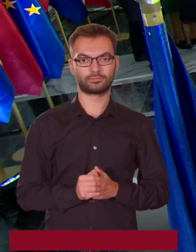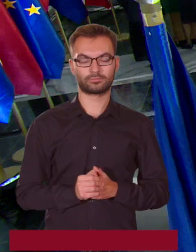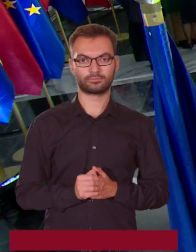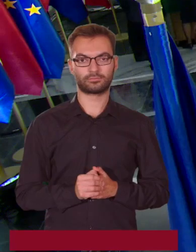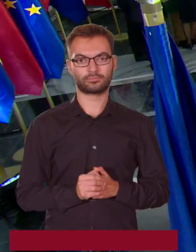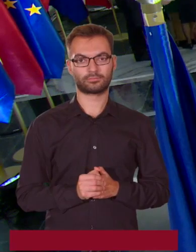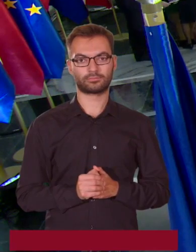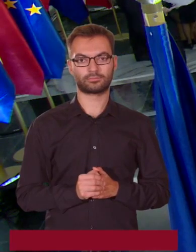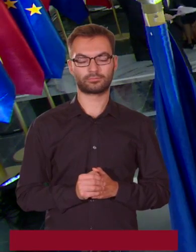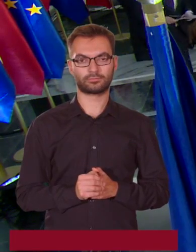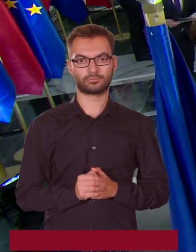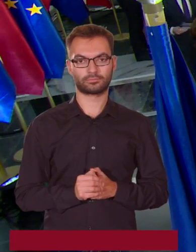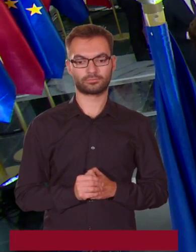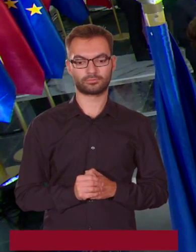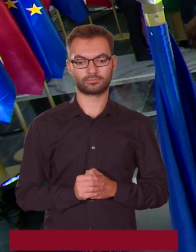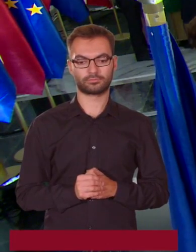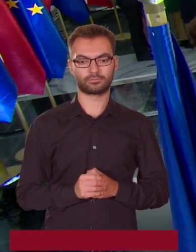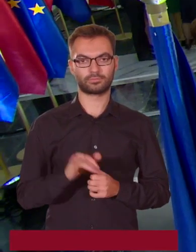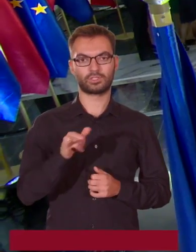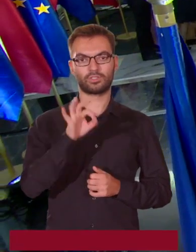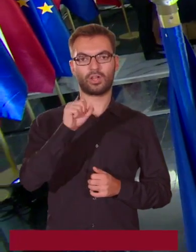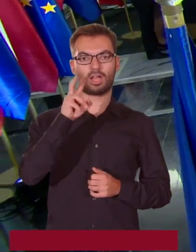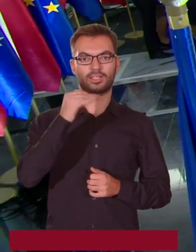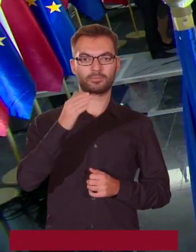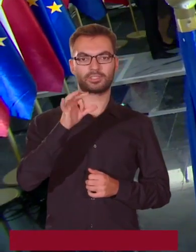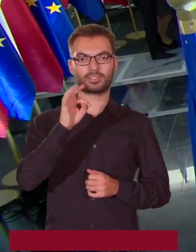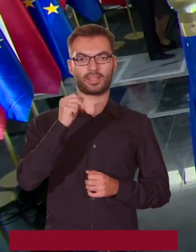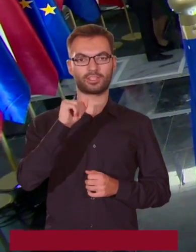Proszę pana Joachima Stanisława Brudzińskiego.